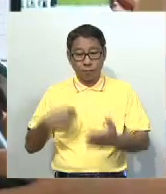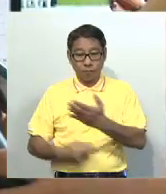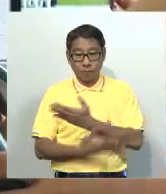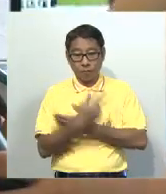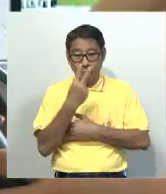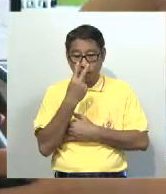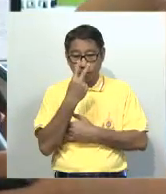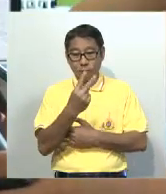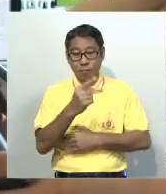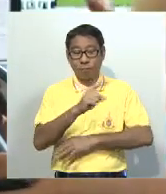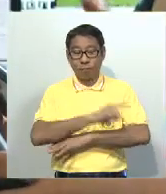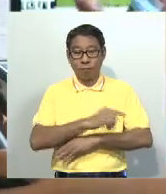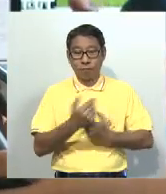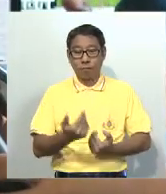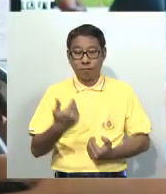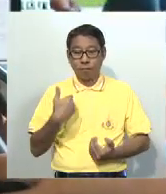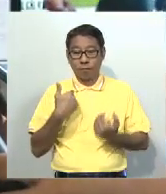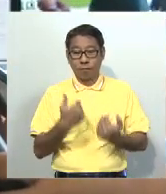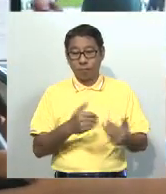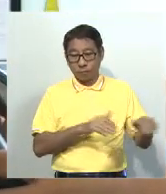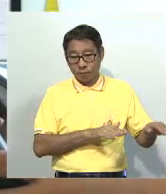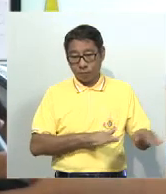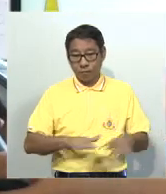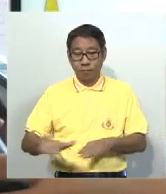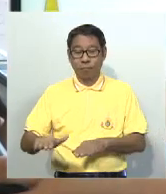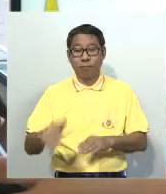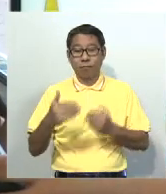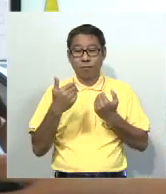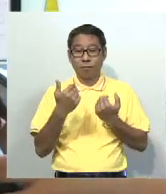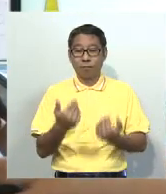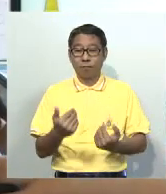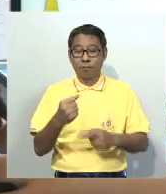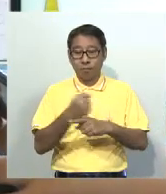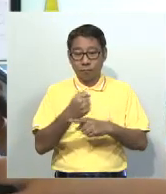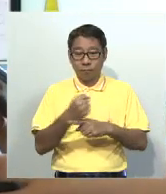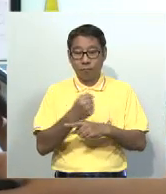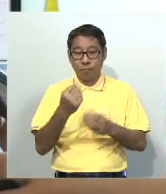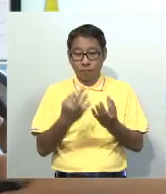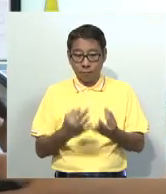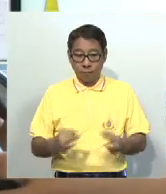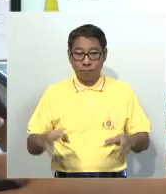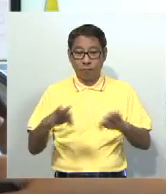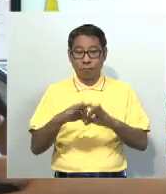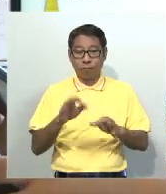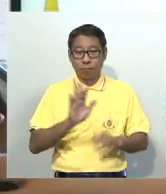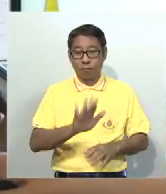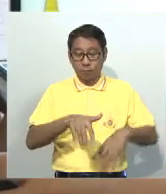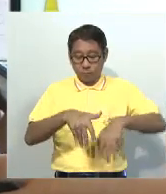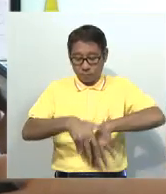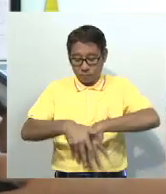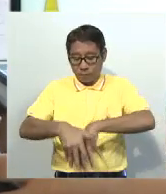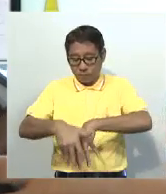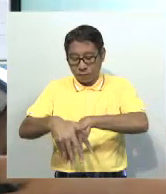ได้เห็นวันนี้ก็คือวันที่เราพร้อมพอดีว่ามีการซ้อมใหญ่ของทางขบวนต่างๆ